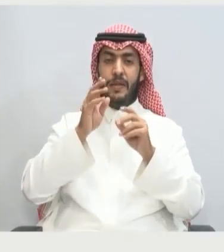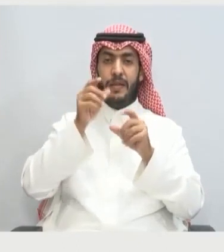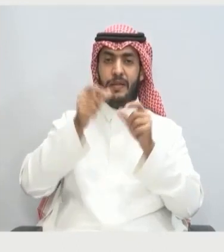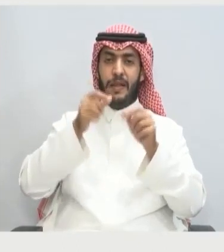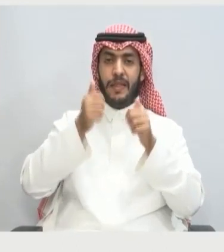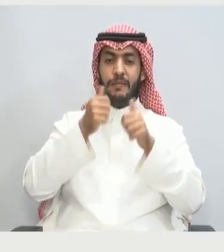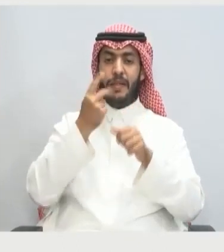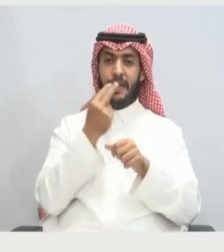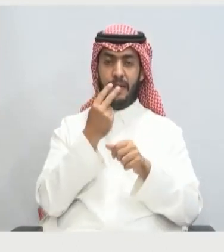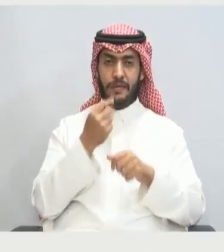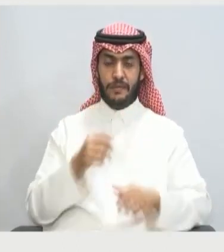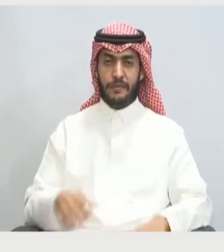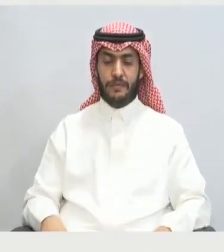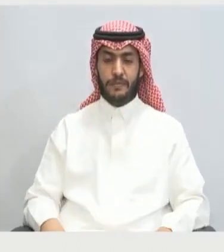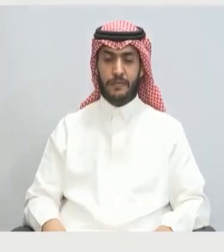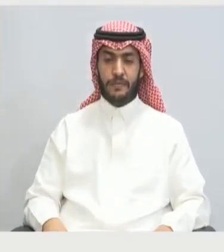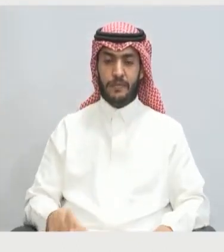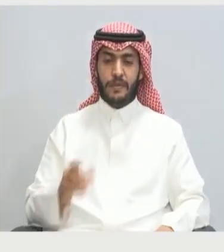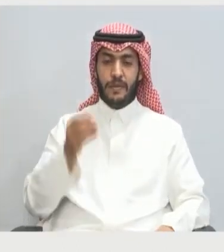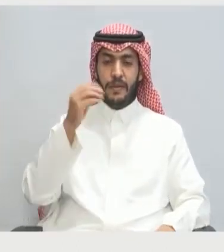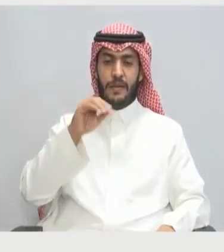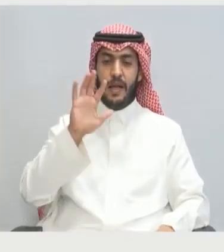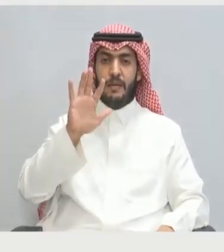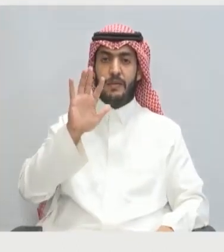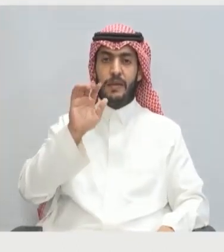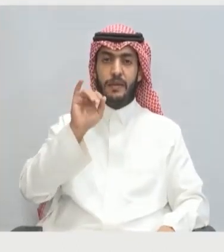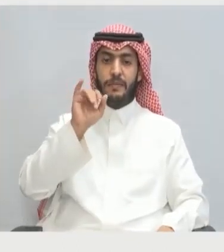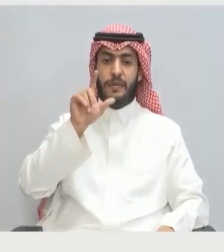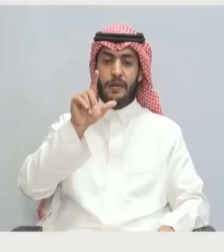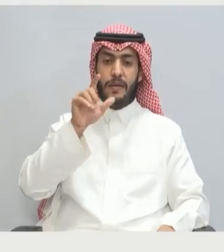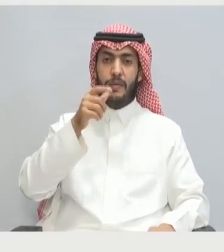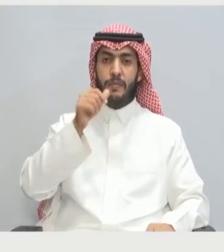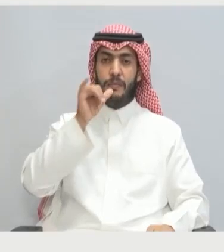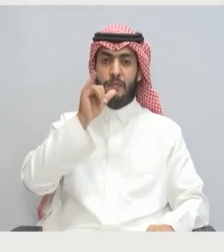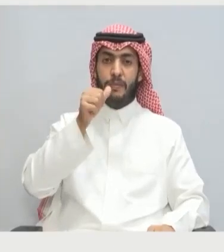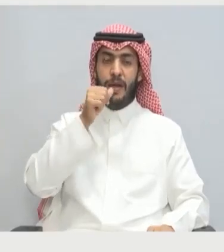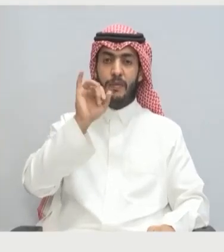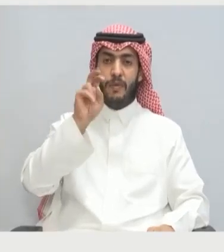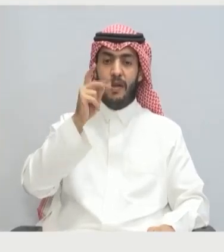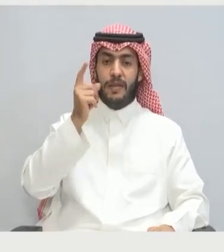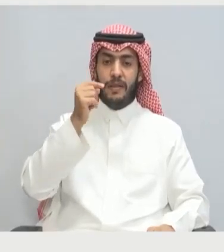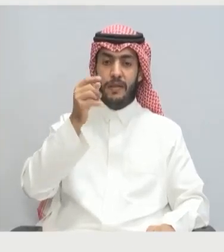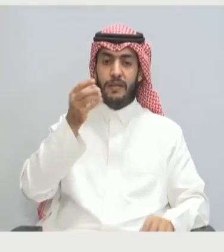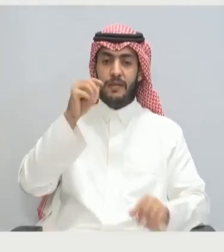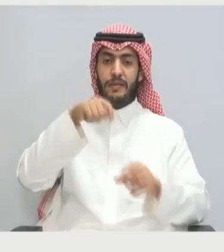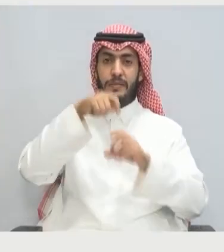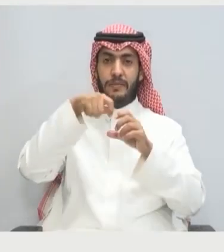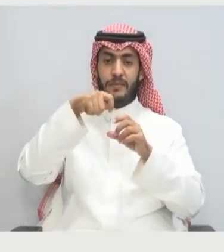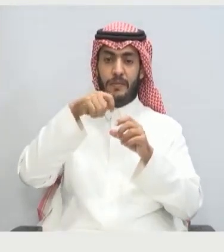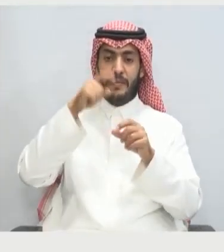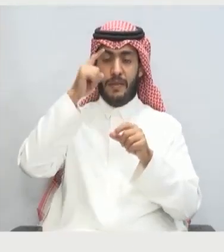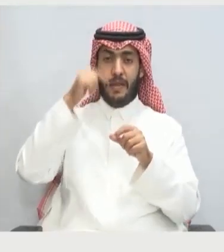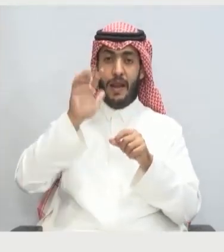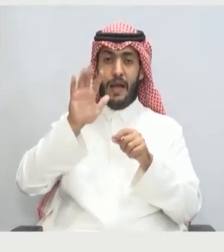الاختبار رقم اثين اضف اليها 5 ملي من الماء المقطر ثم حرك المزيج اذا انا